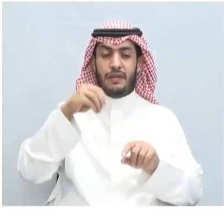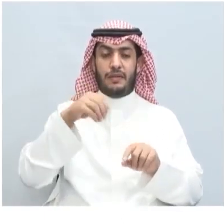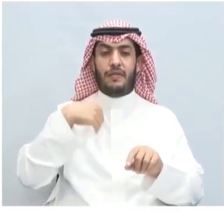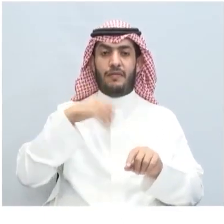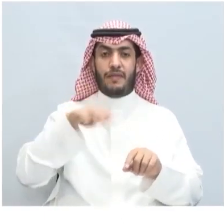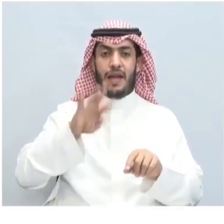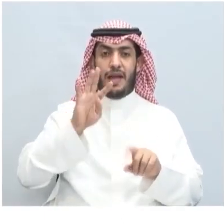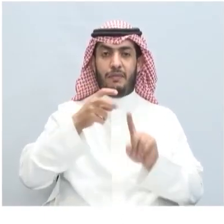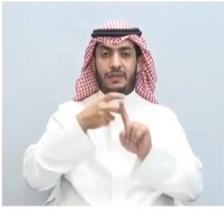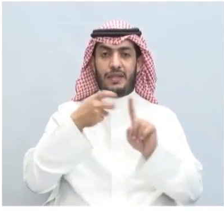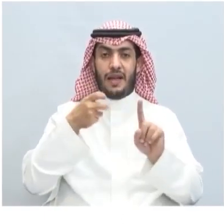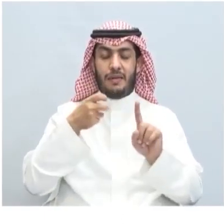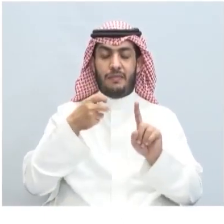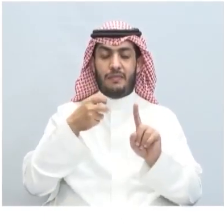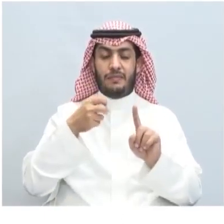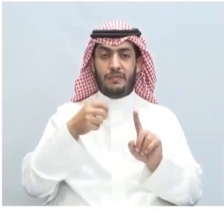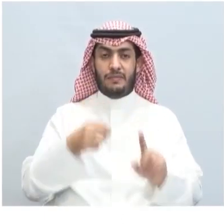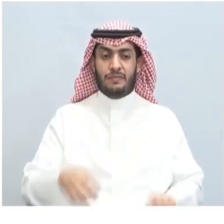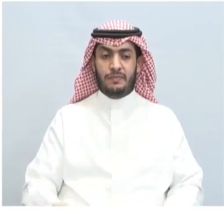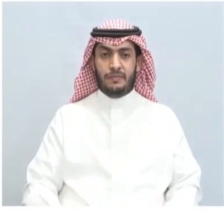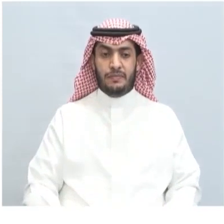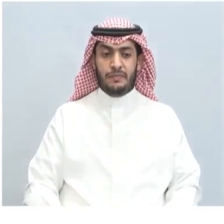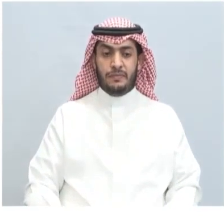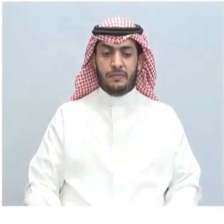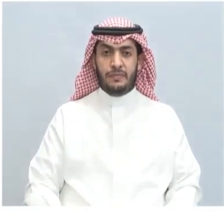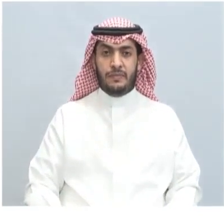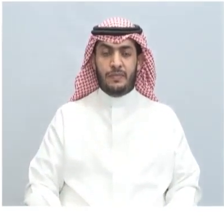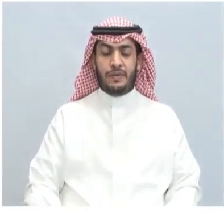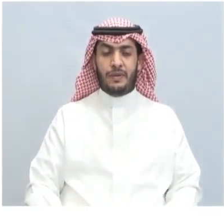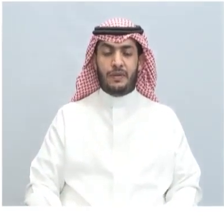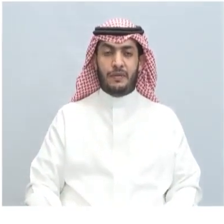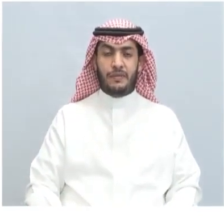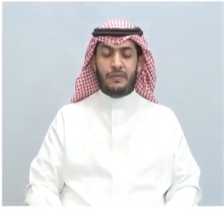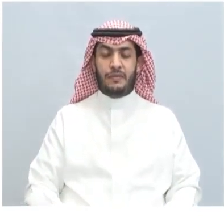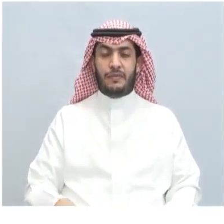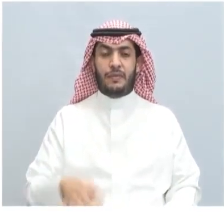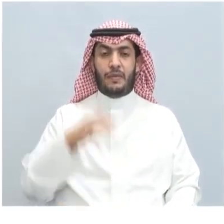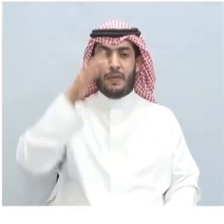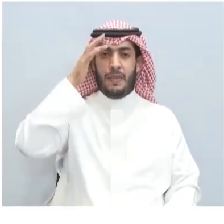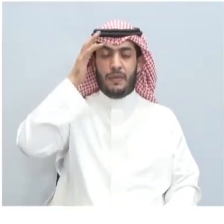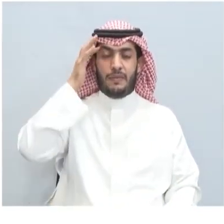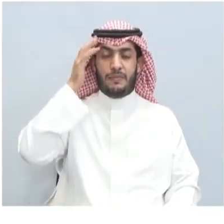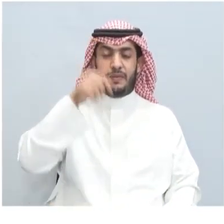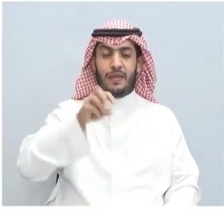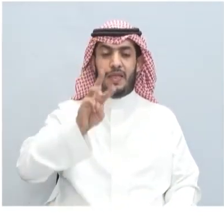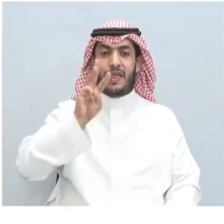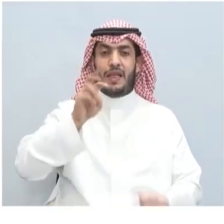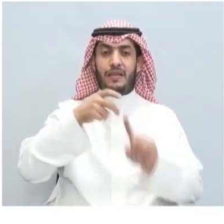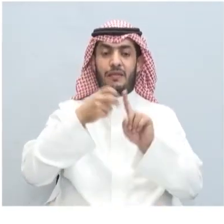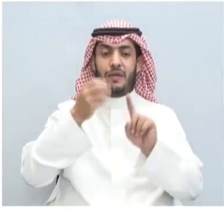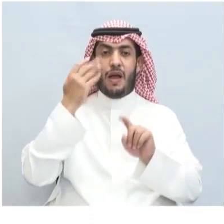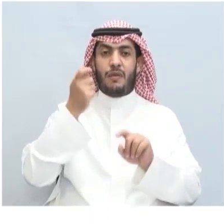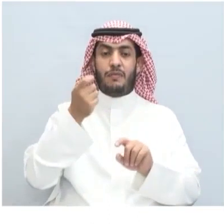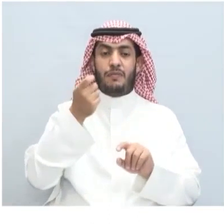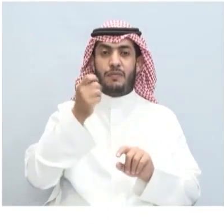اربعه اسهم اذا ثلاث اسهم زائد سهم اذا لديه الان اربعه اسهم لنفترض ان الثلاثه اسهم كان